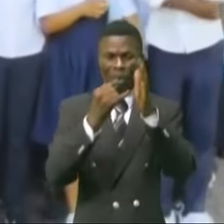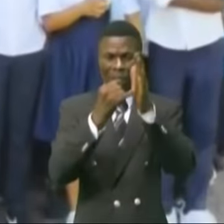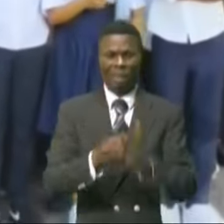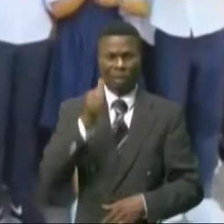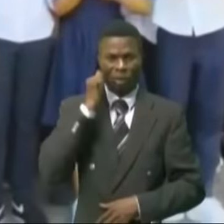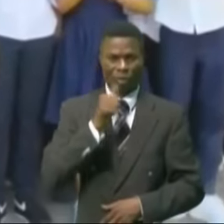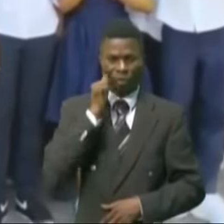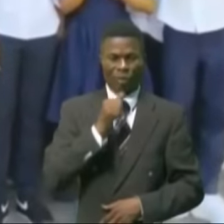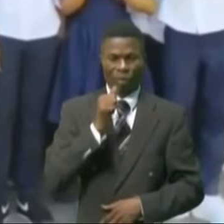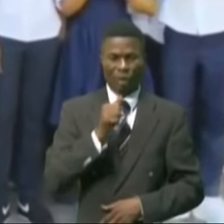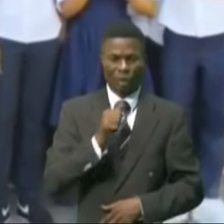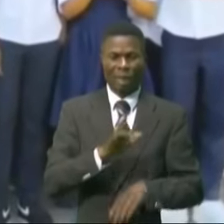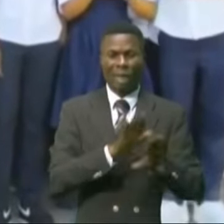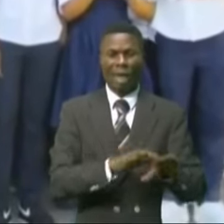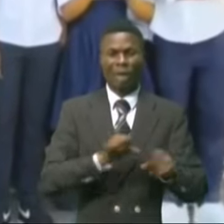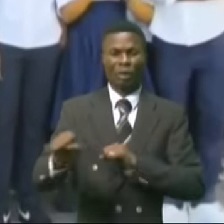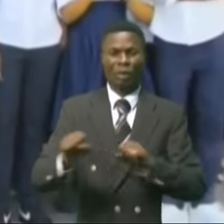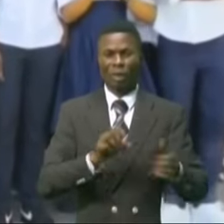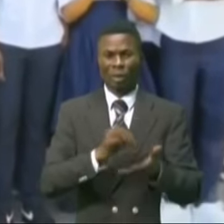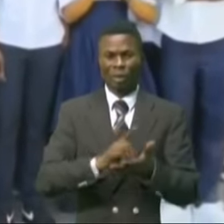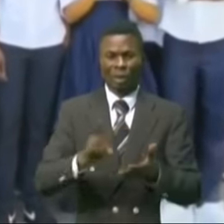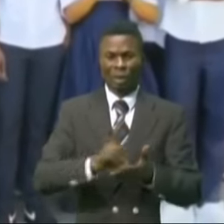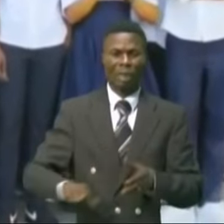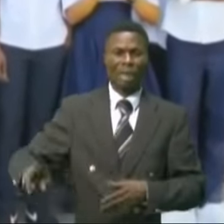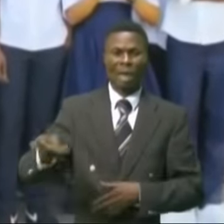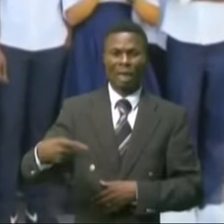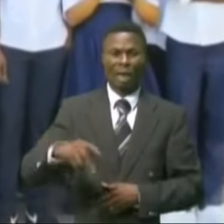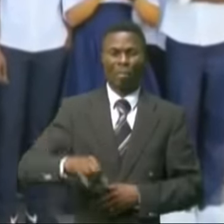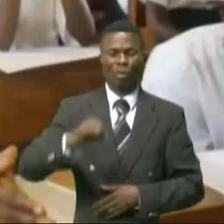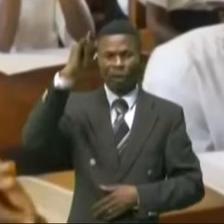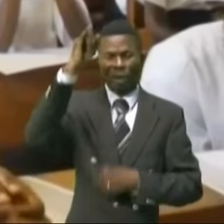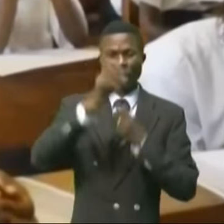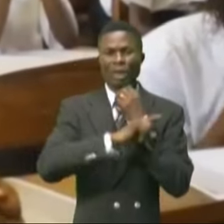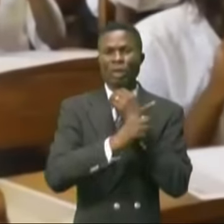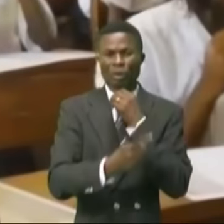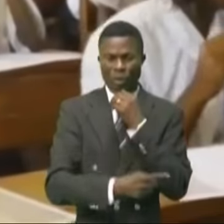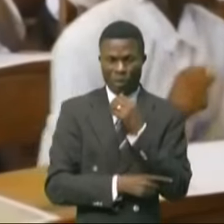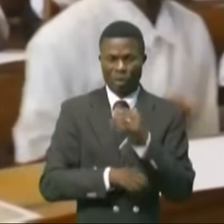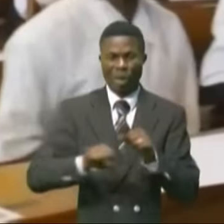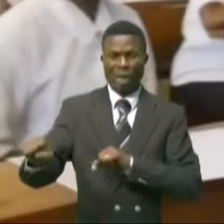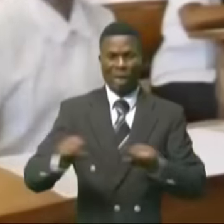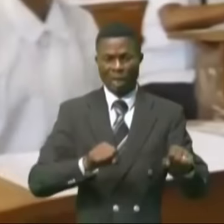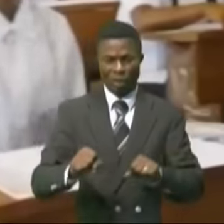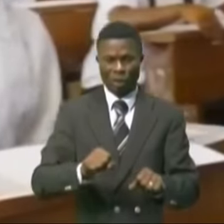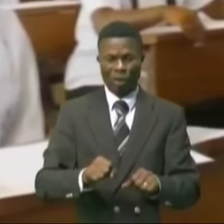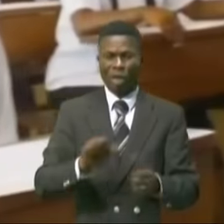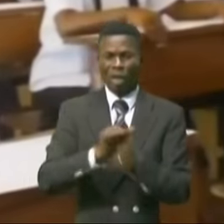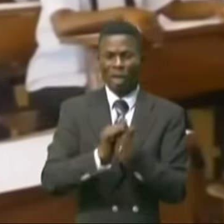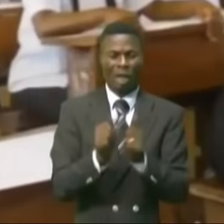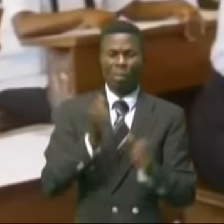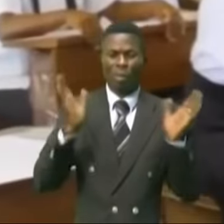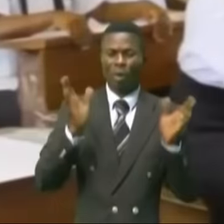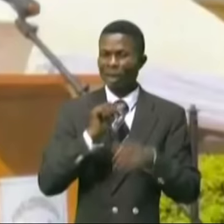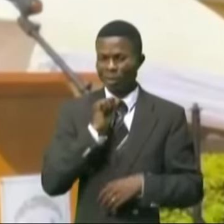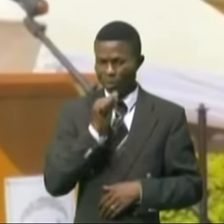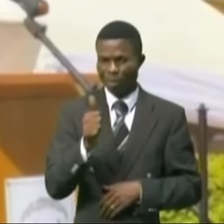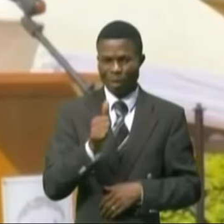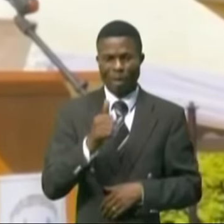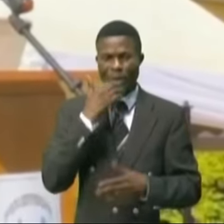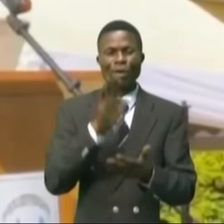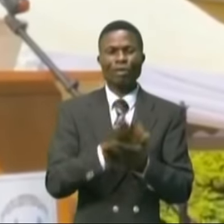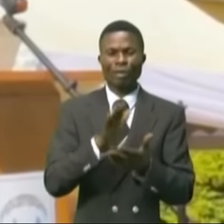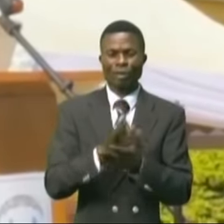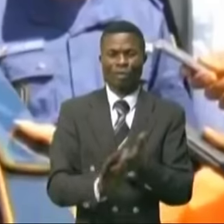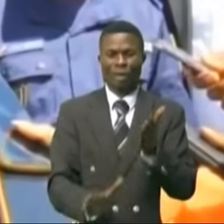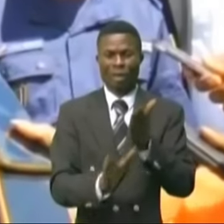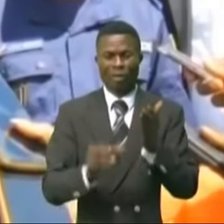sont entendus pour ces épreuves sur l'Assemblée de la province de l'Ituri. Épreuve qui se déroule sans incident majeur, se félicite le vice-gouverneur policier